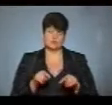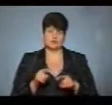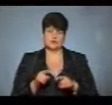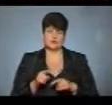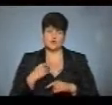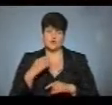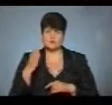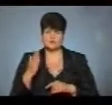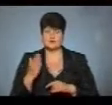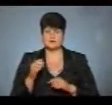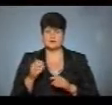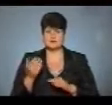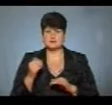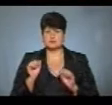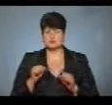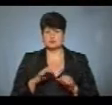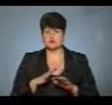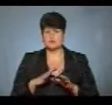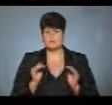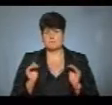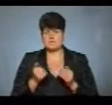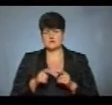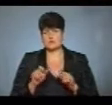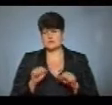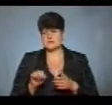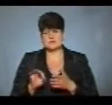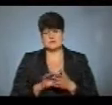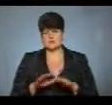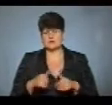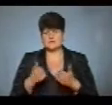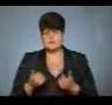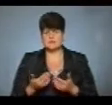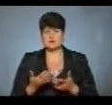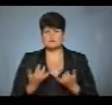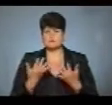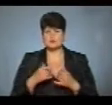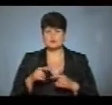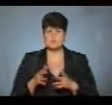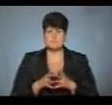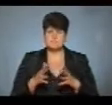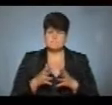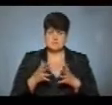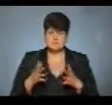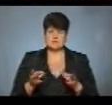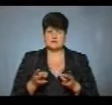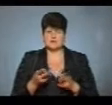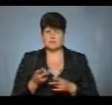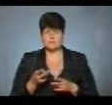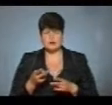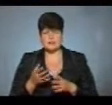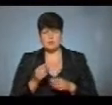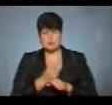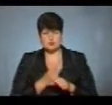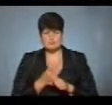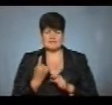було менше людей, і ми могли зразу його опрацьовувати і віддавати людині особисто. А оскільки людей більше, треба паралельно опрацьовувати, була б дуже велика